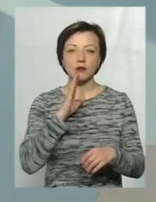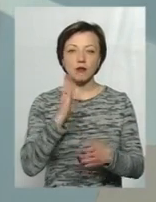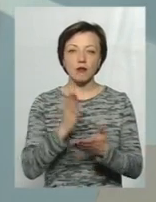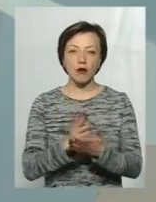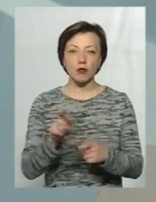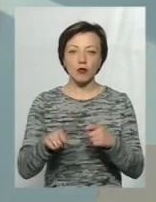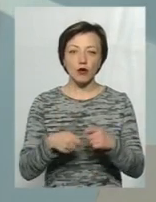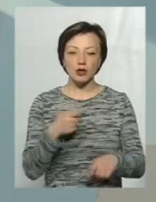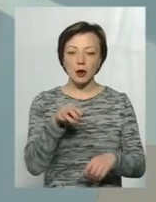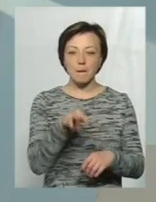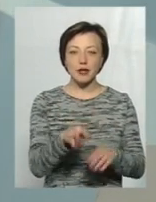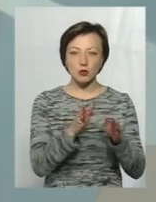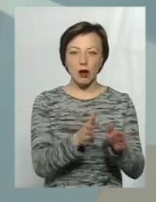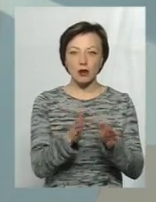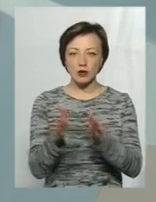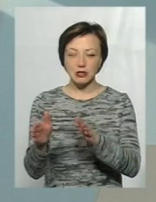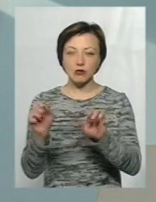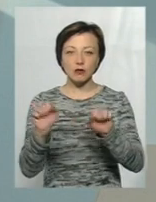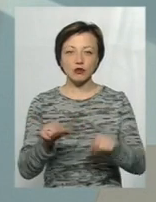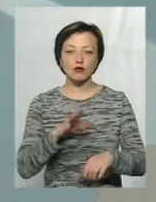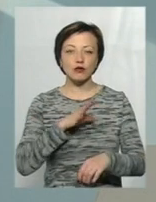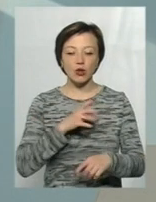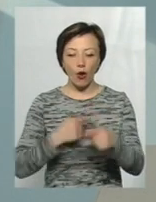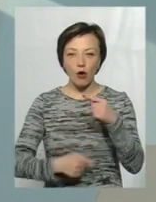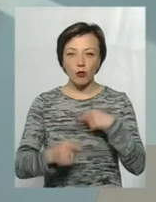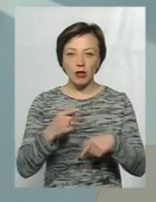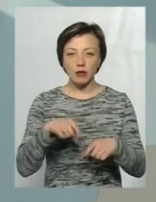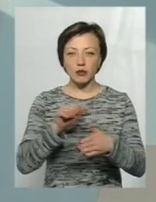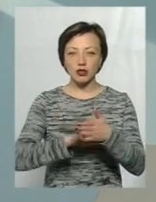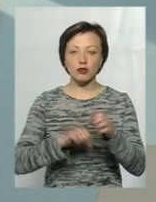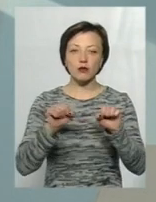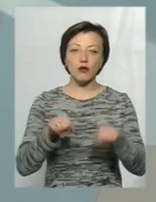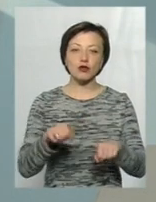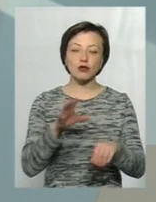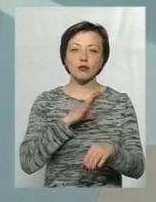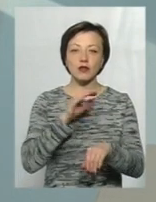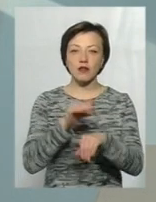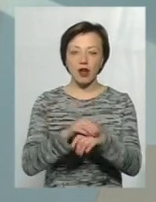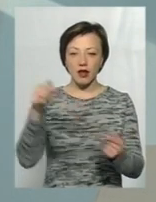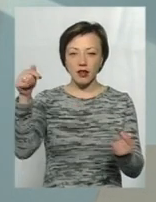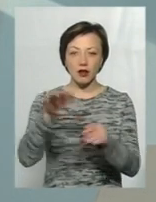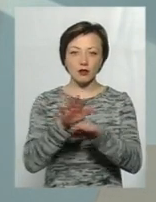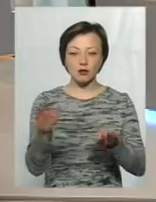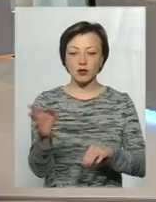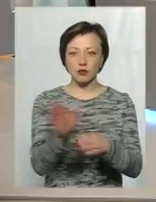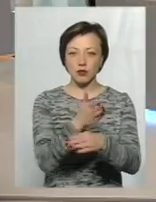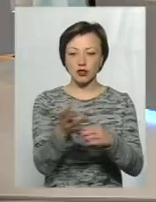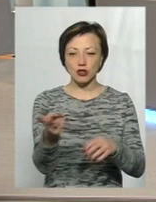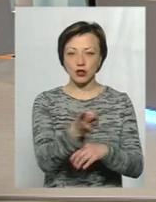розлади менструального циклу, можуть бути гормональні причини, можуть бути фактори імунологічні, коли є несумісність між